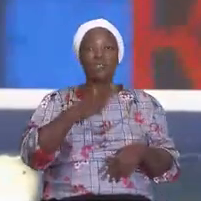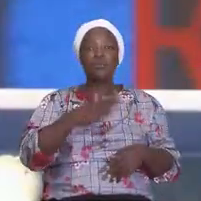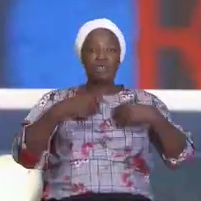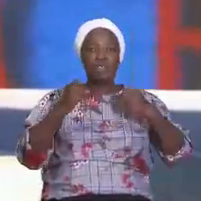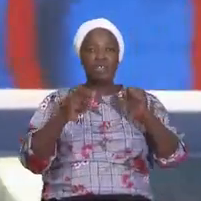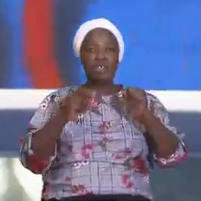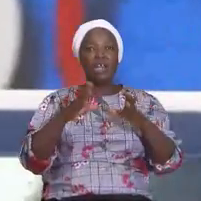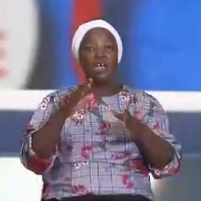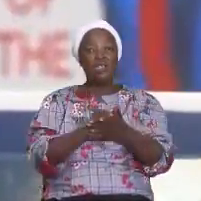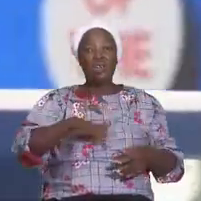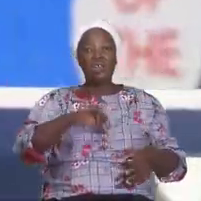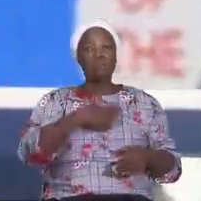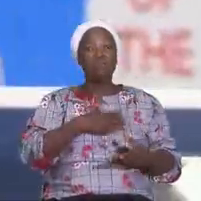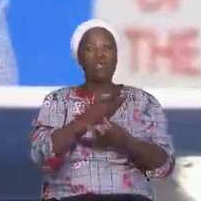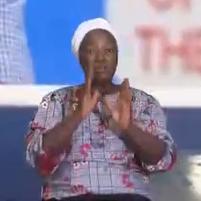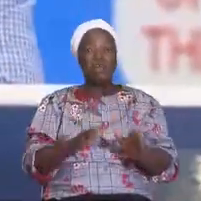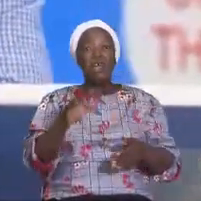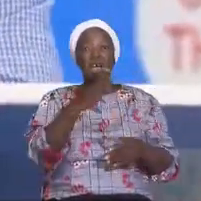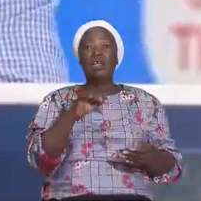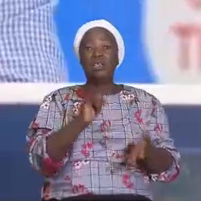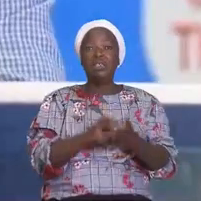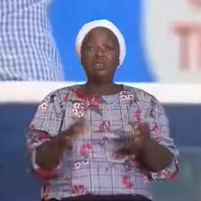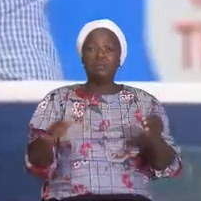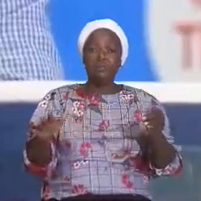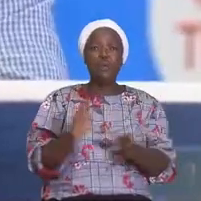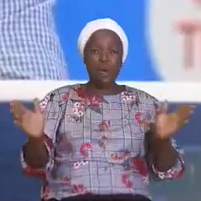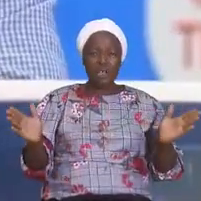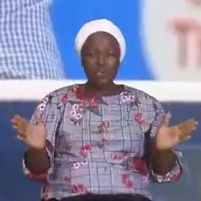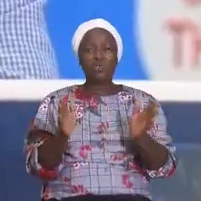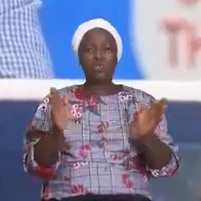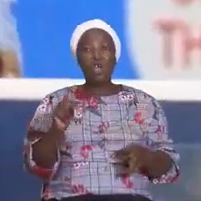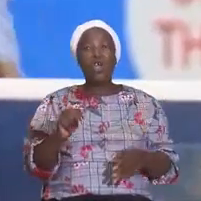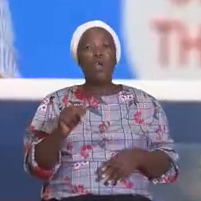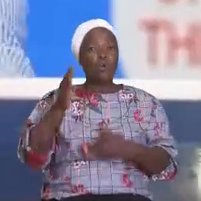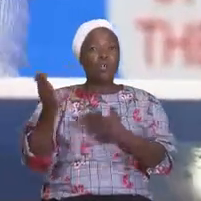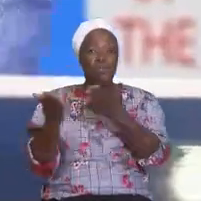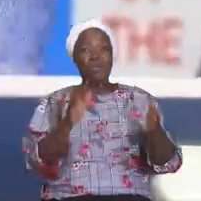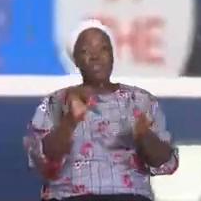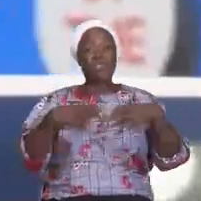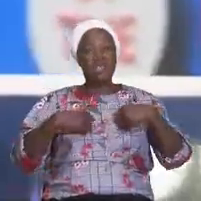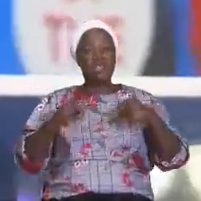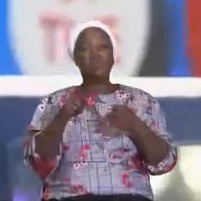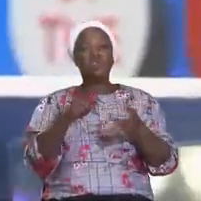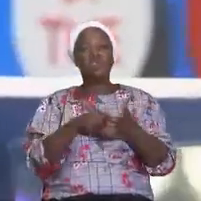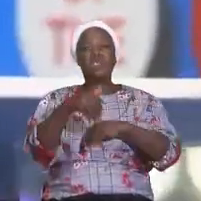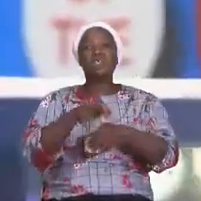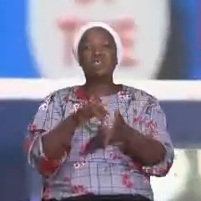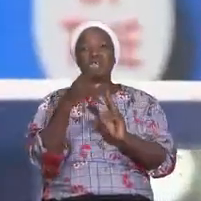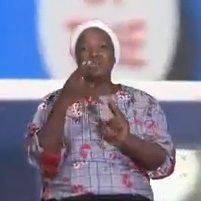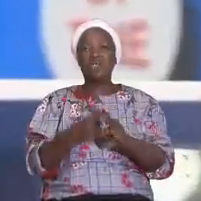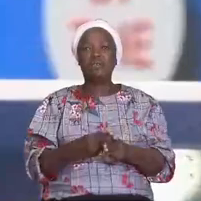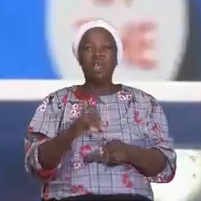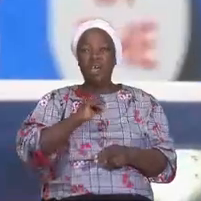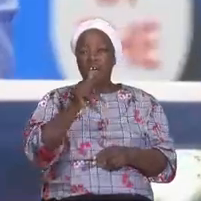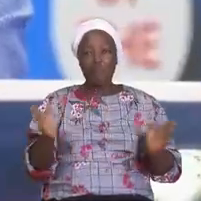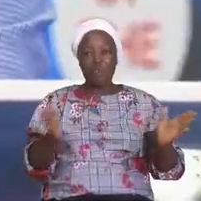pleine conviction de cela ce soir. Que Christ est mon guérisseur. Christ est mon libérateur. Cette pleine